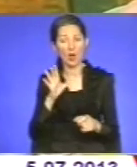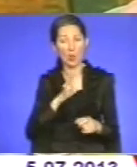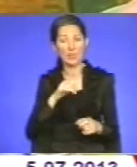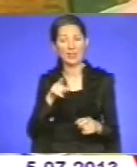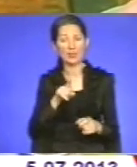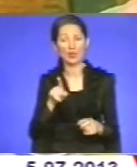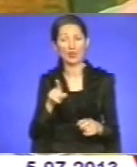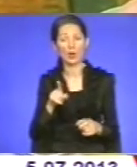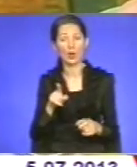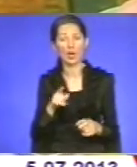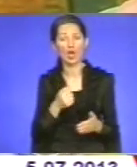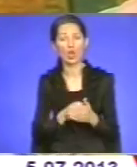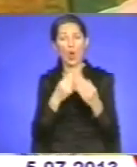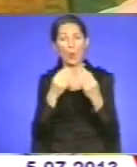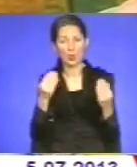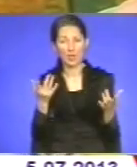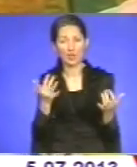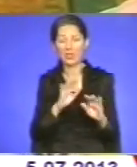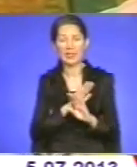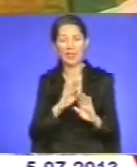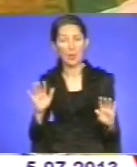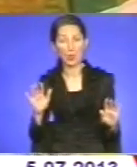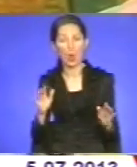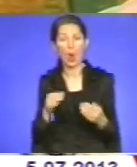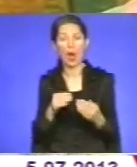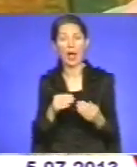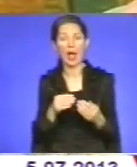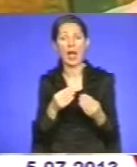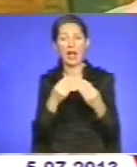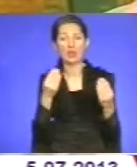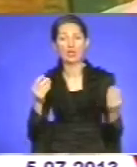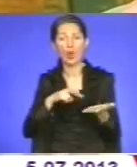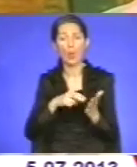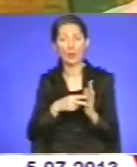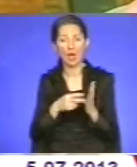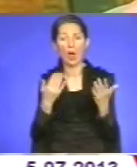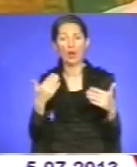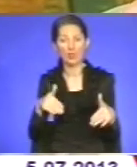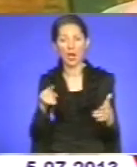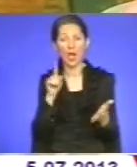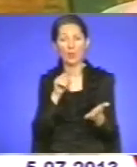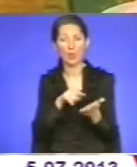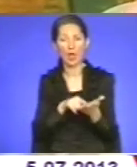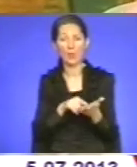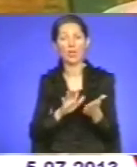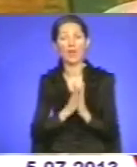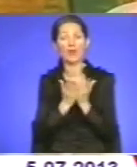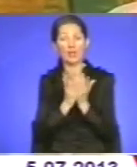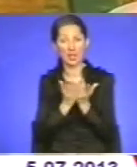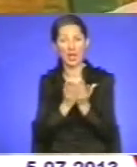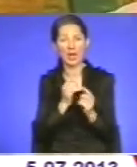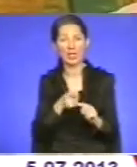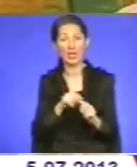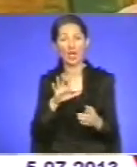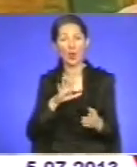саме до музею ще не було експозиції, експозиційного плану, а вже потрапили видання, які